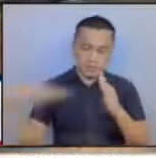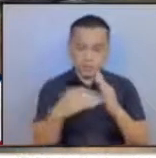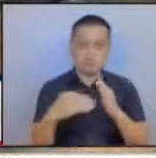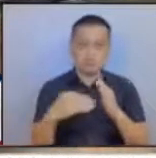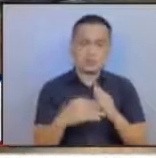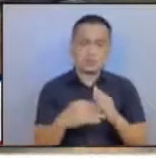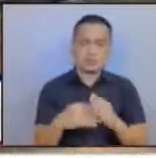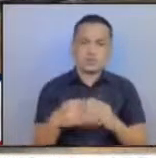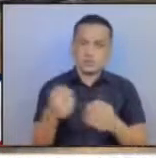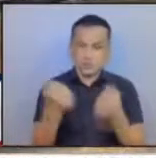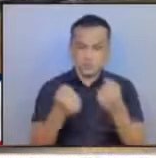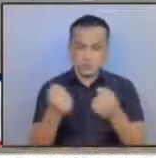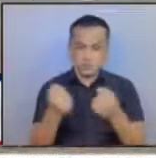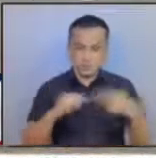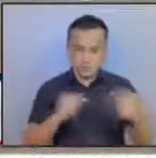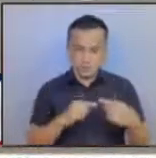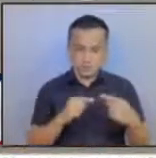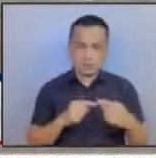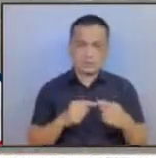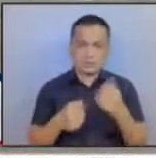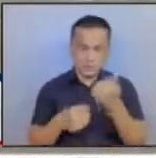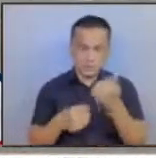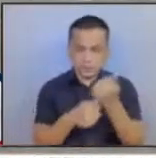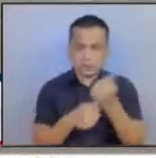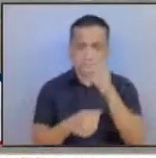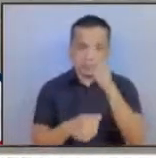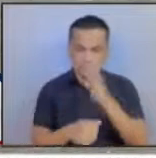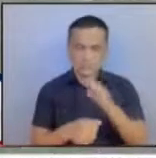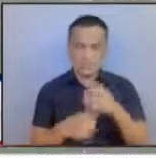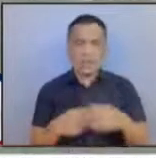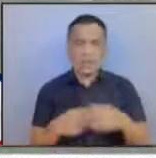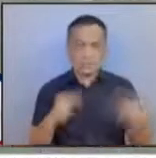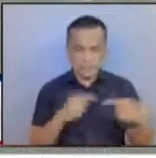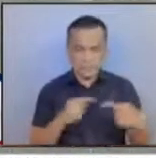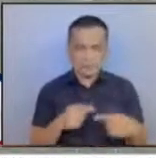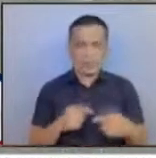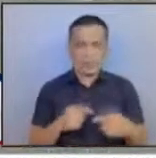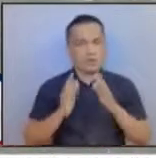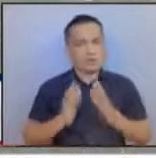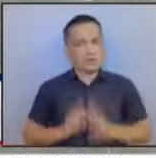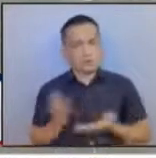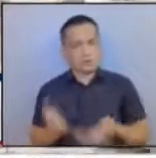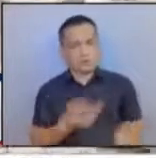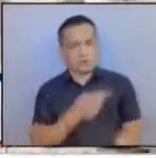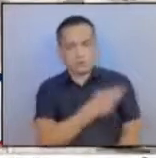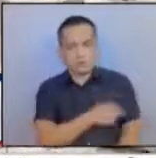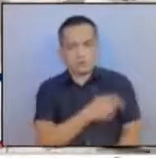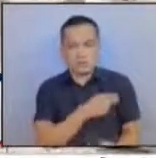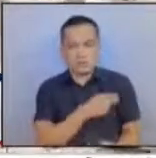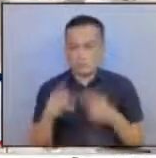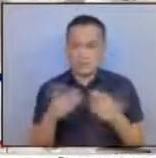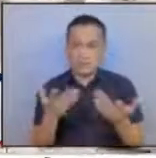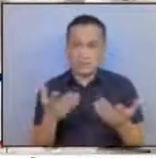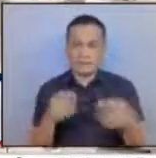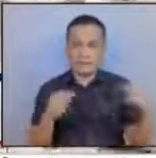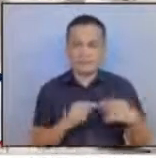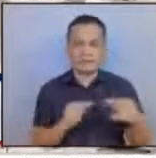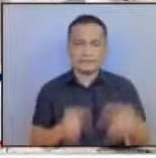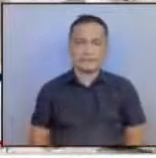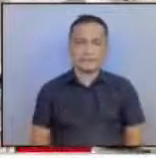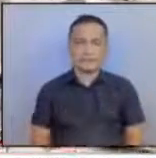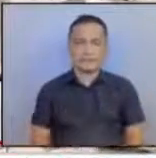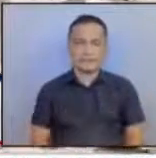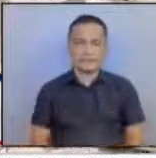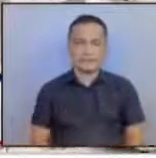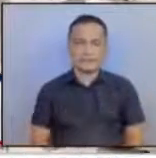truck na dinala na sa pagamutan. Sa kabutihan palad ay walang residente na nasaktan o nasawi sa aksidente. Nadamay din ang isang